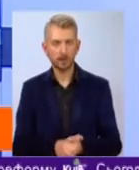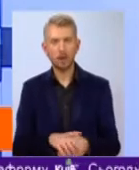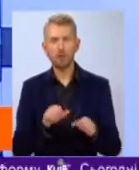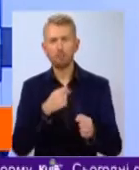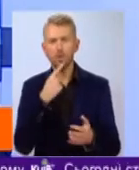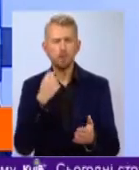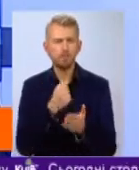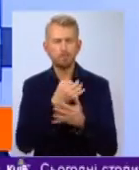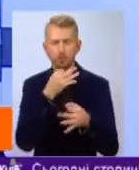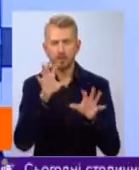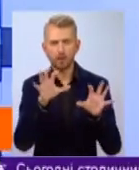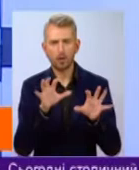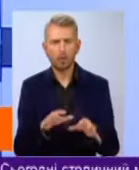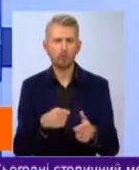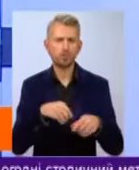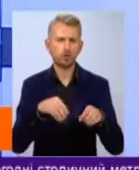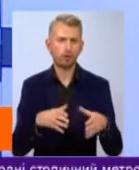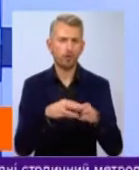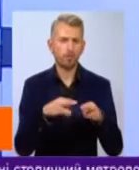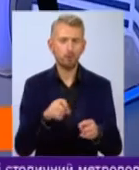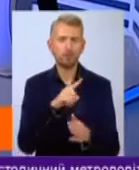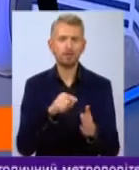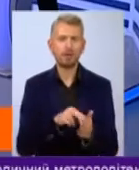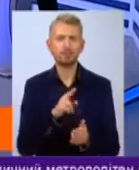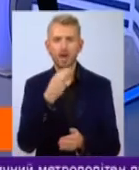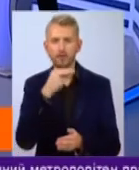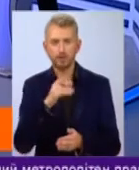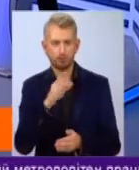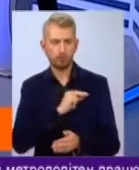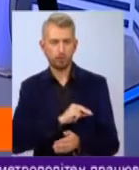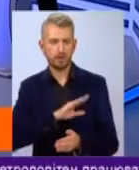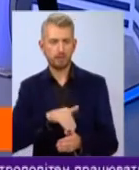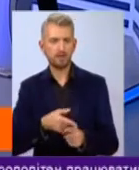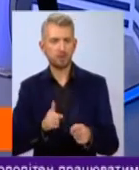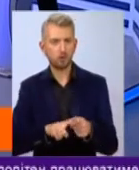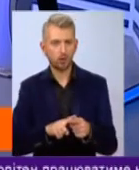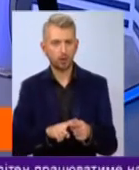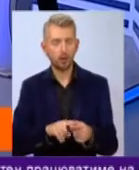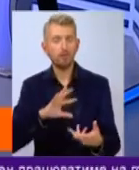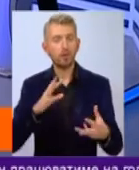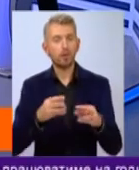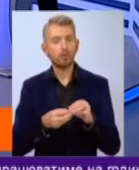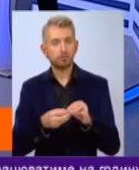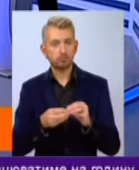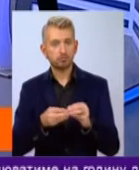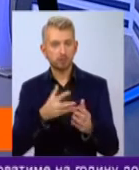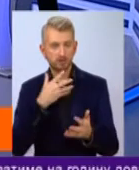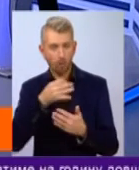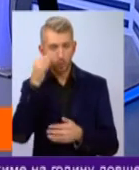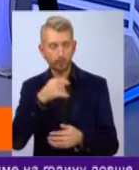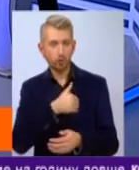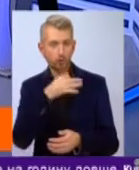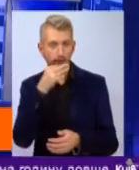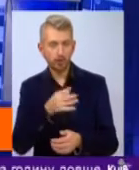прийняти будь-який закон чи постанову Кабміну, питання, наскільки ефективно вона буде працювати після цього. І виходячи з свого досвіду, я хочу сказати, що